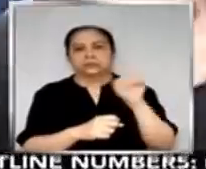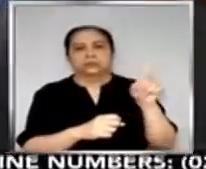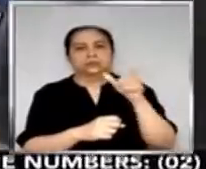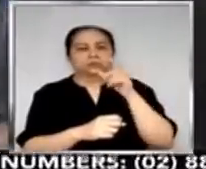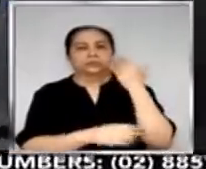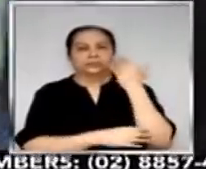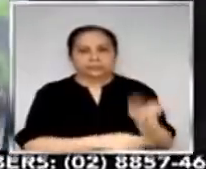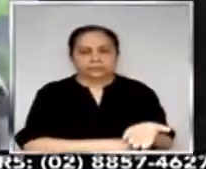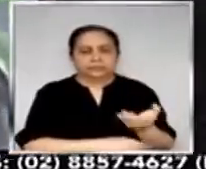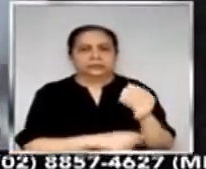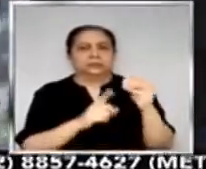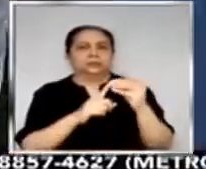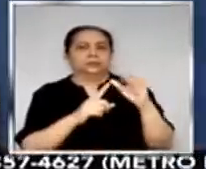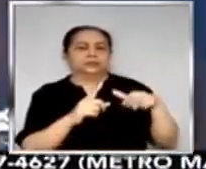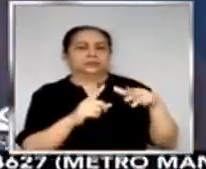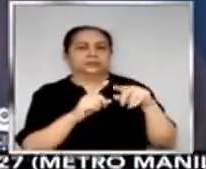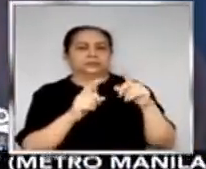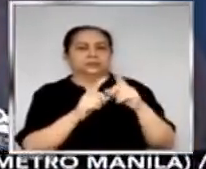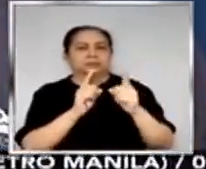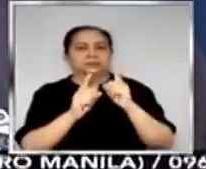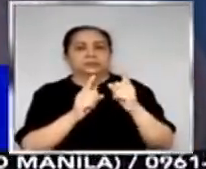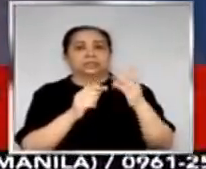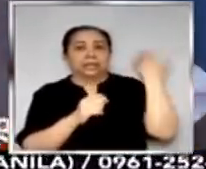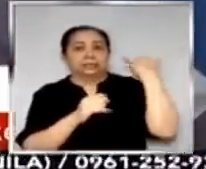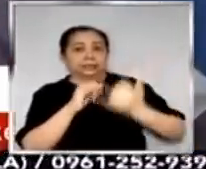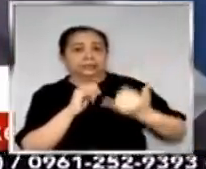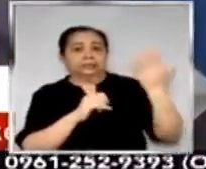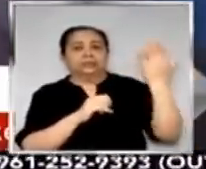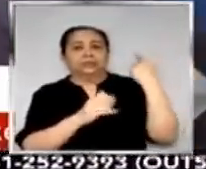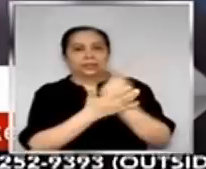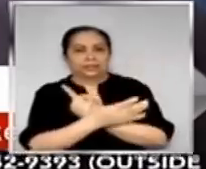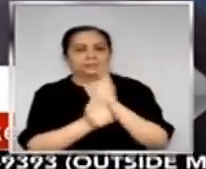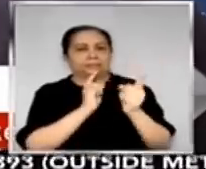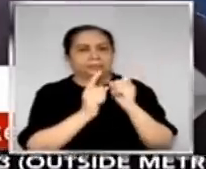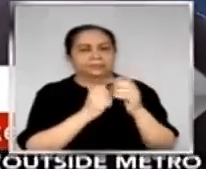raw niya itong nakausap noong nakaraang linggo. Uwi daw siya sa bahay.